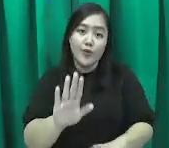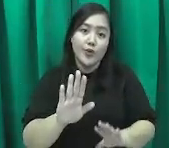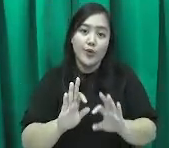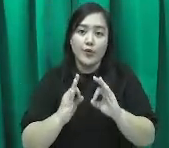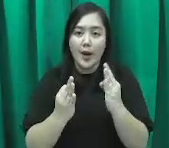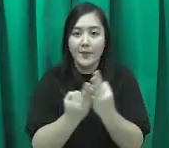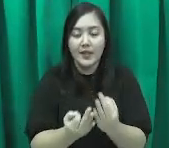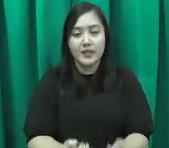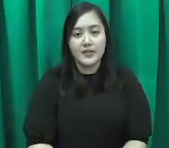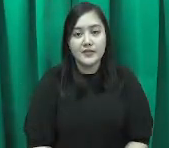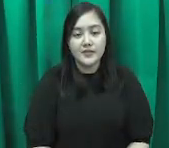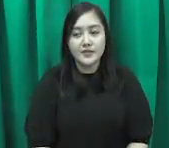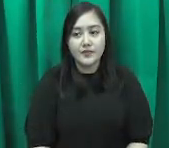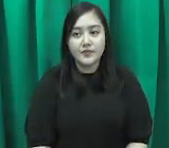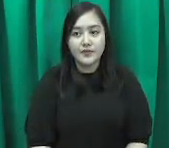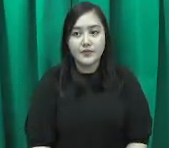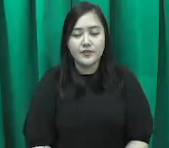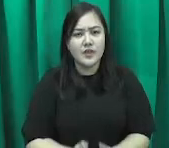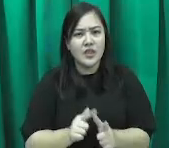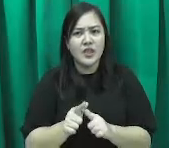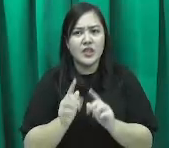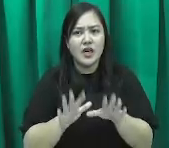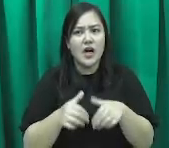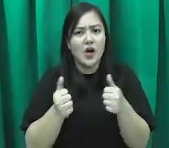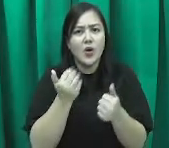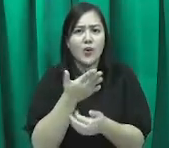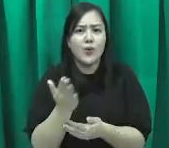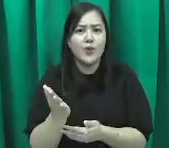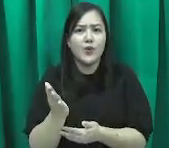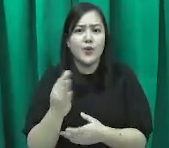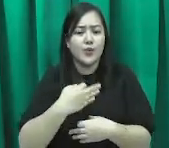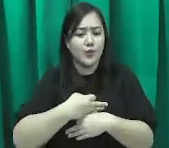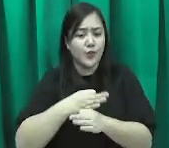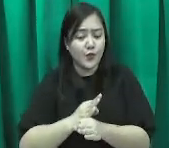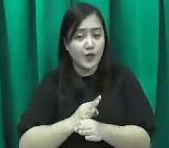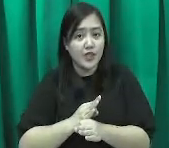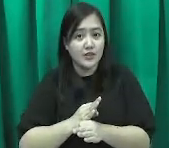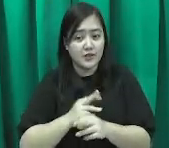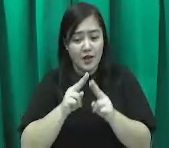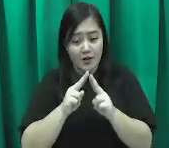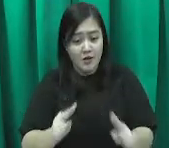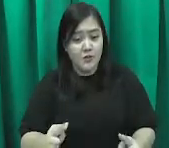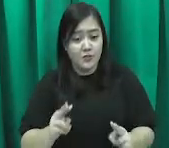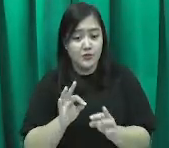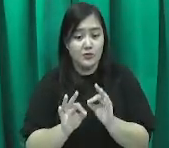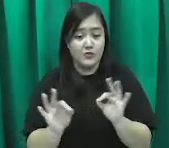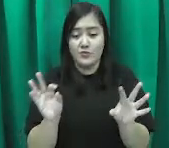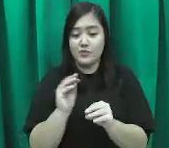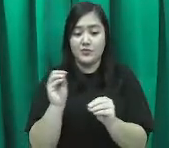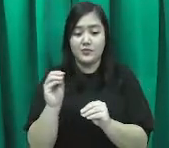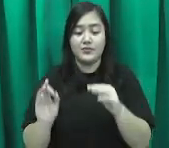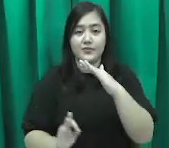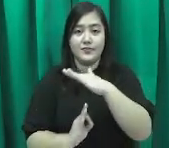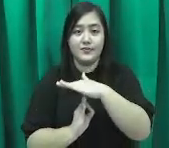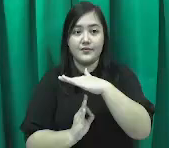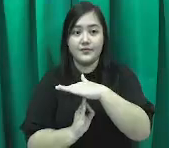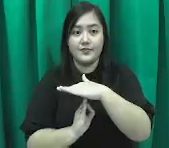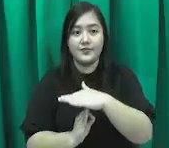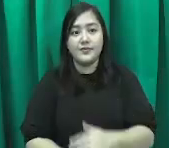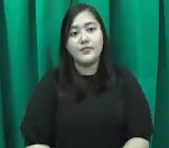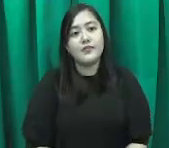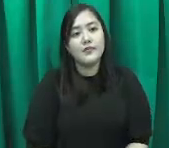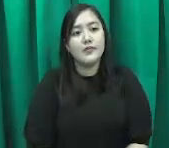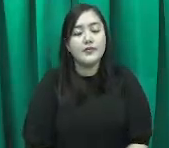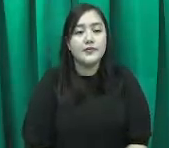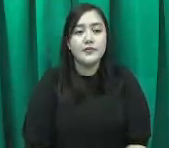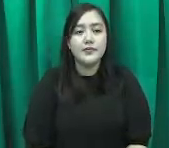magagawa ngayon maayos yung bahay mo kung walang pundasyon? Yeah. Oo, di ba? Parang ano lang siya, o nilagyan mo lang ng hollow blocks